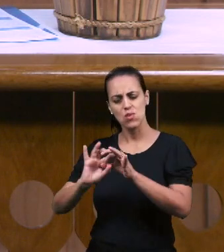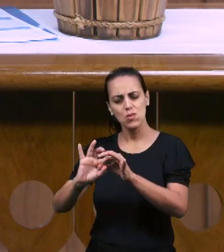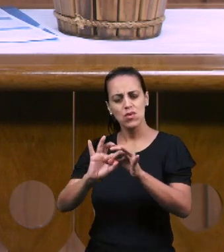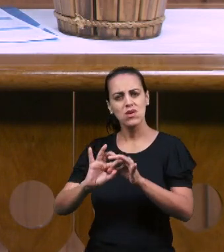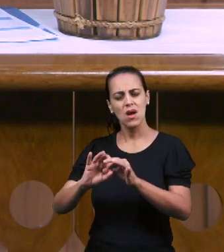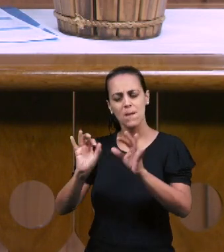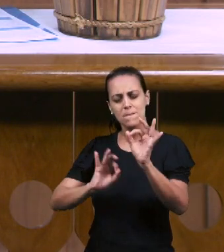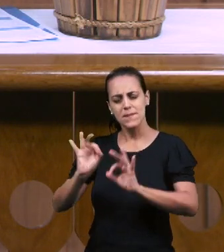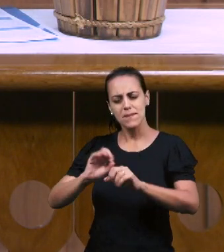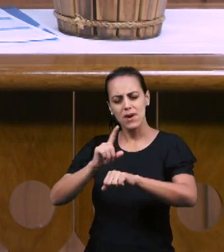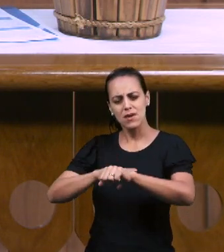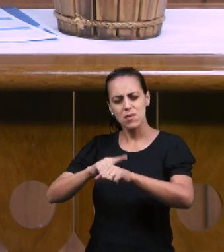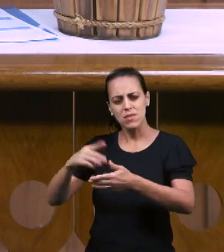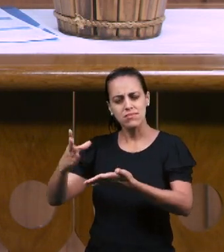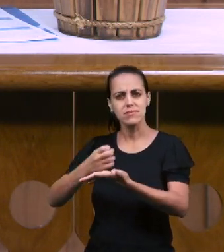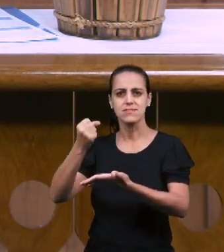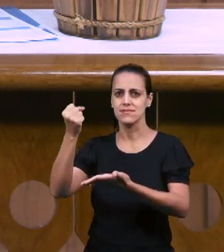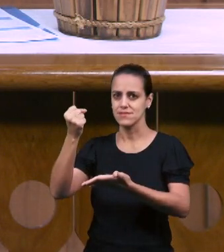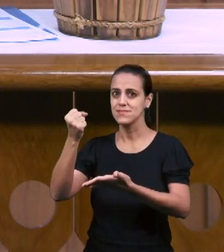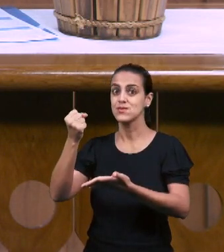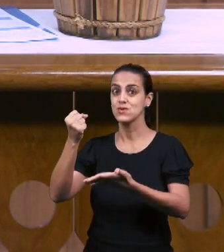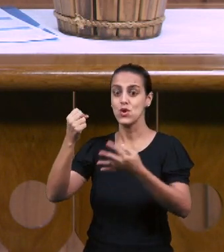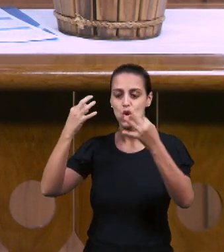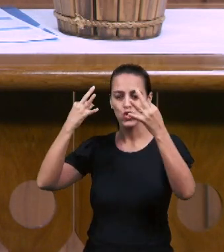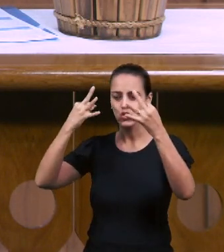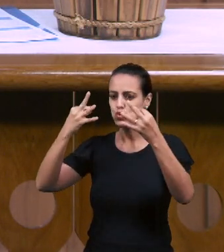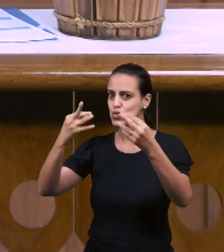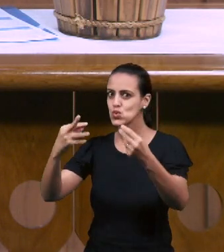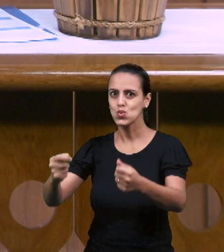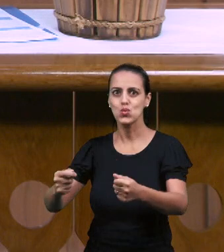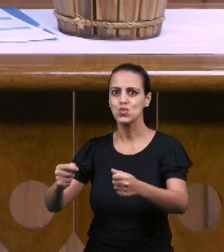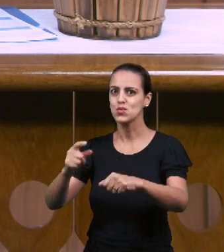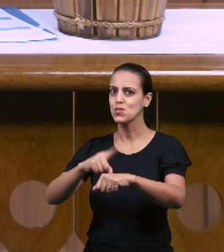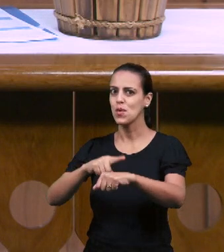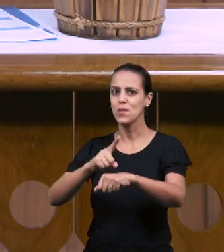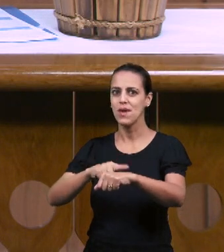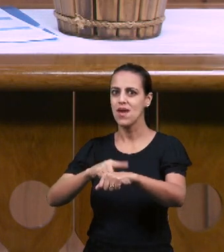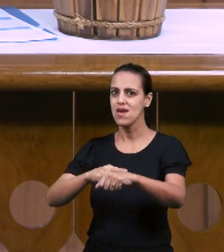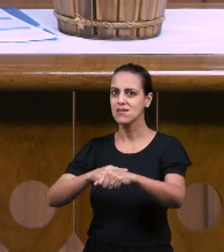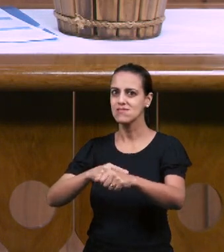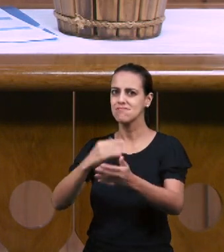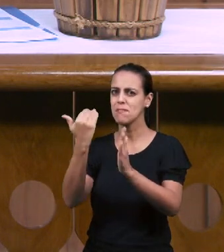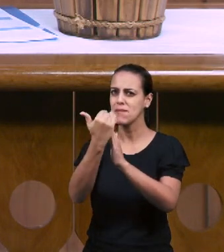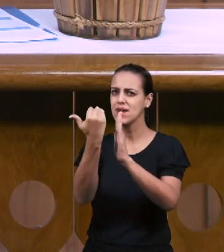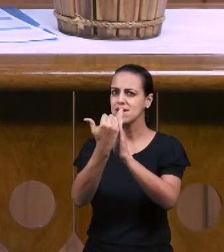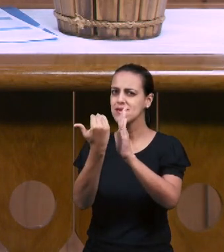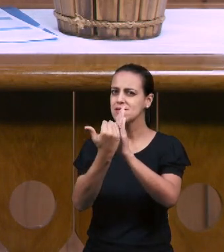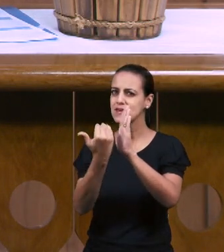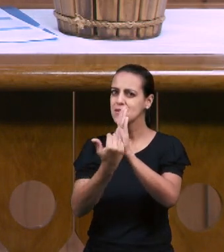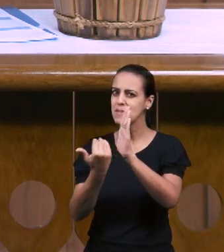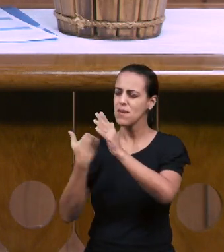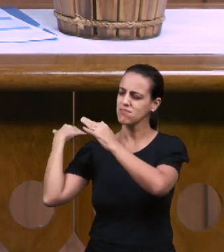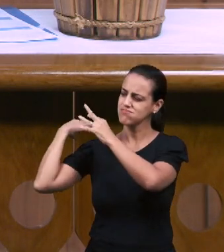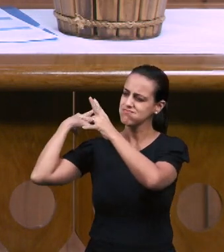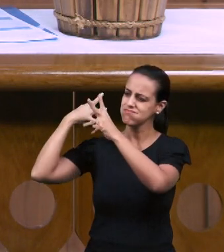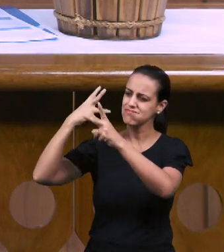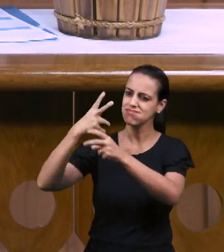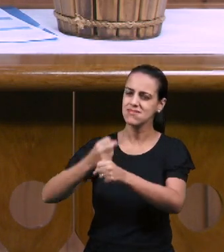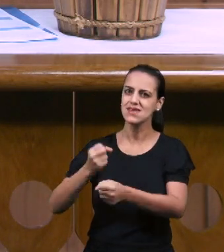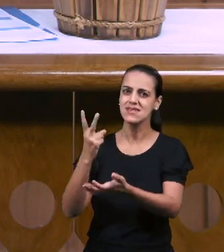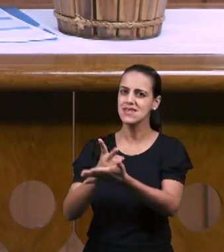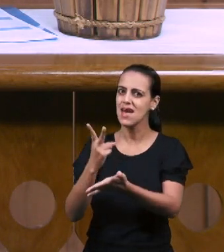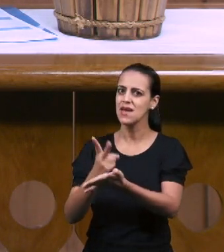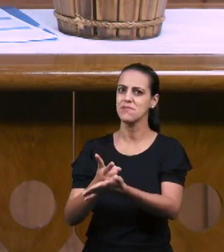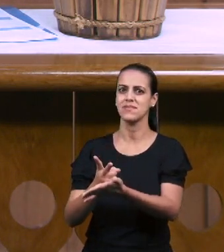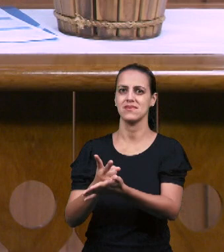cette préparation, dans tous les sens, dans tous les moments, l'Église elle vit